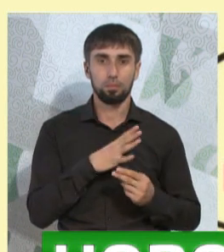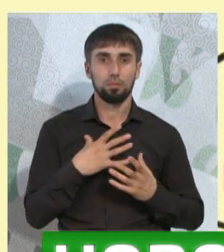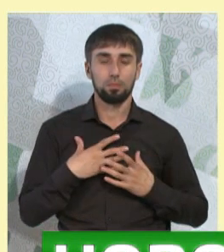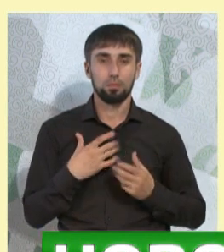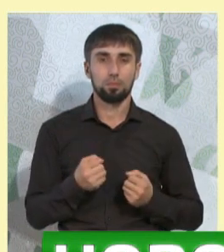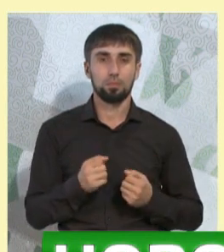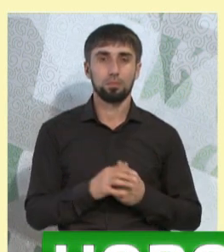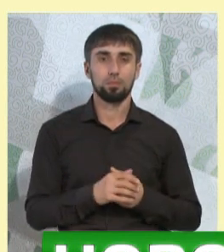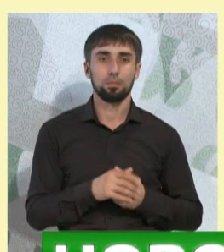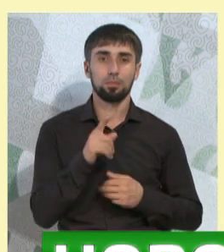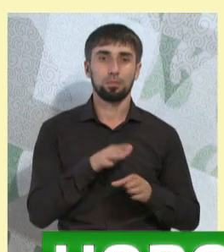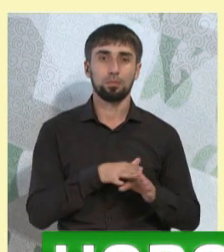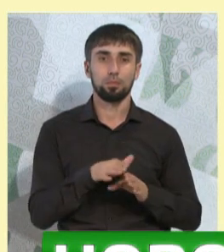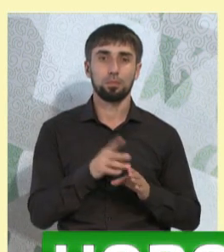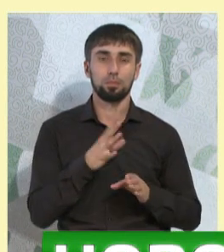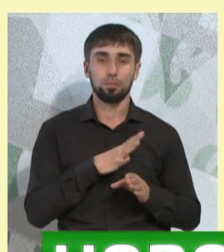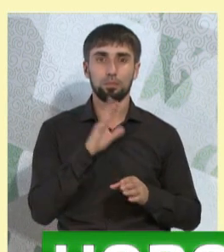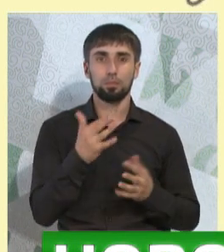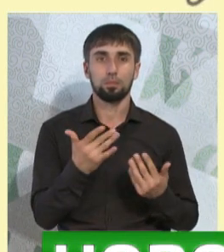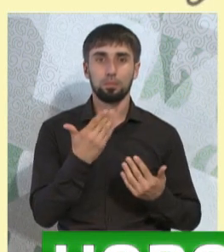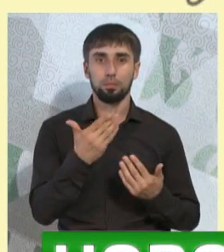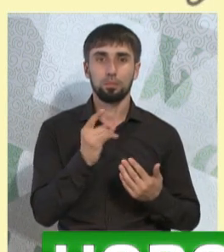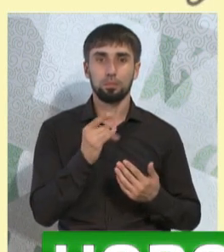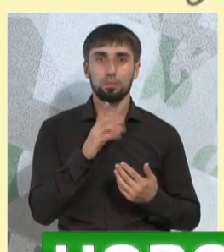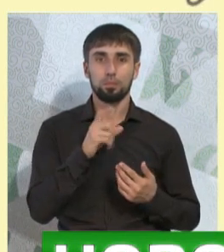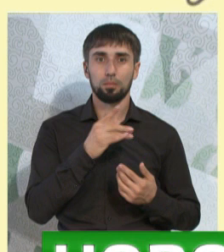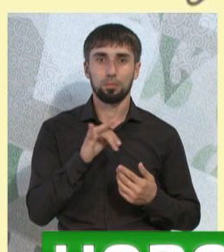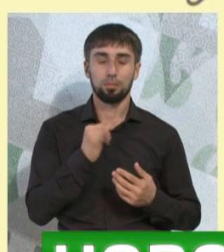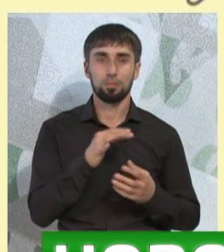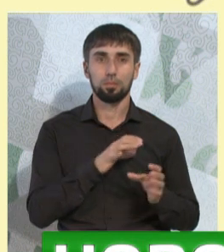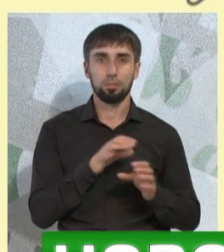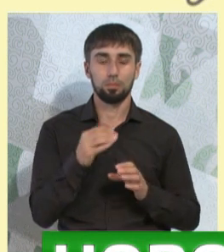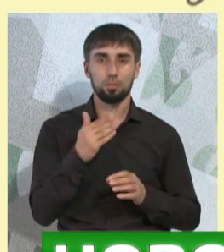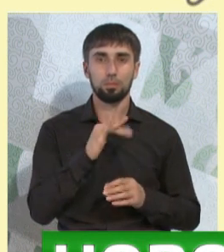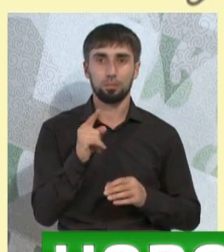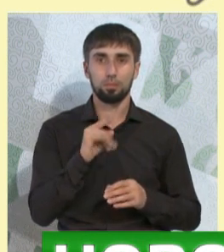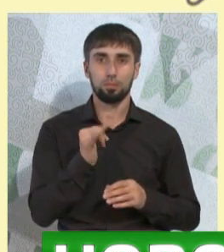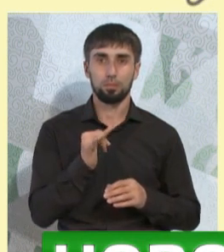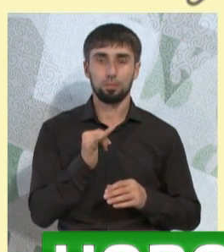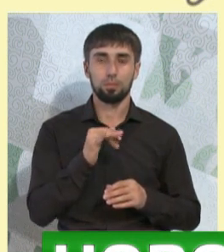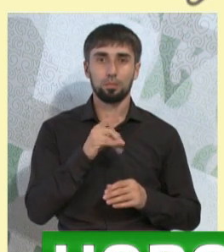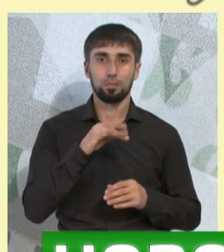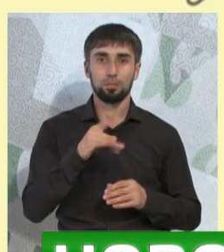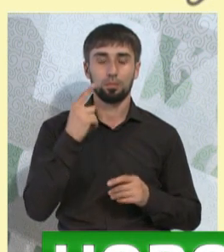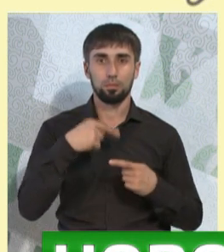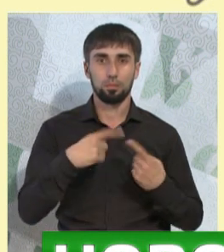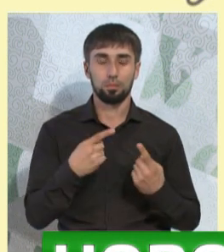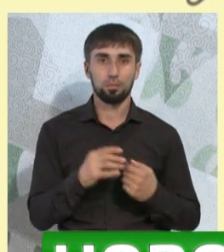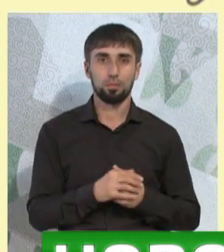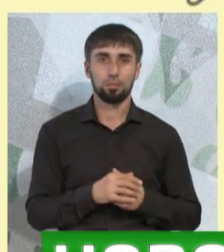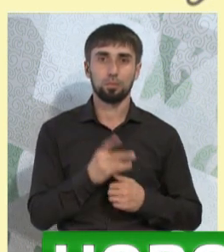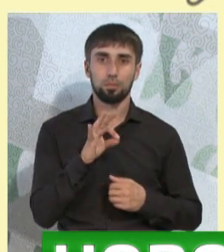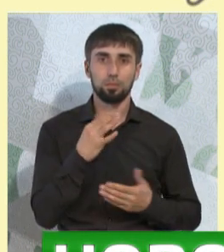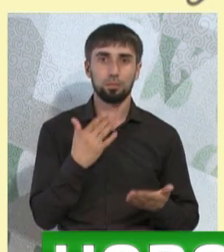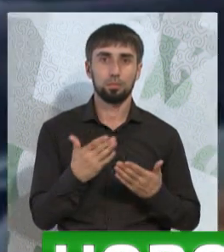здоровым, то есть оно должно полностью покрывать потребности ребенка в энергии и обеспечивать его физическое и интеллектуальное развитие. Однако,